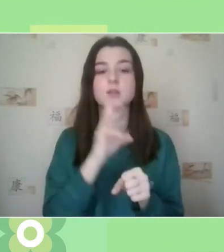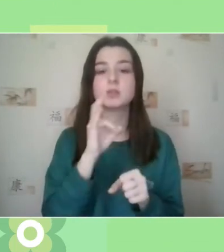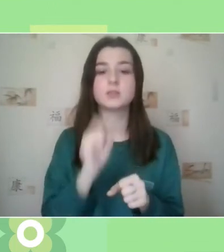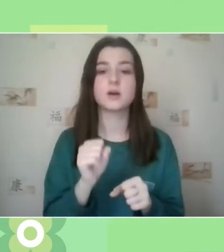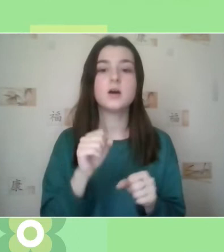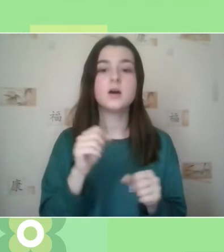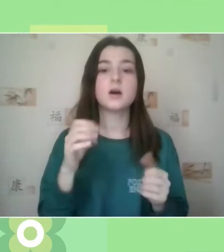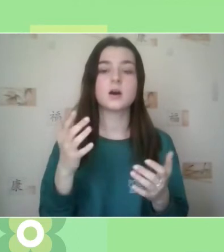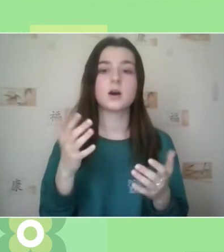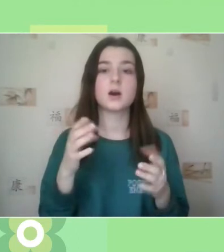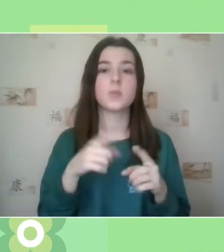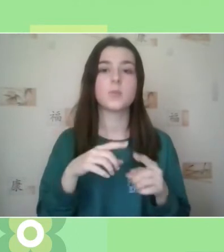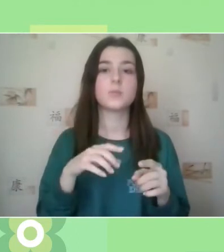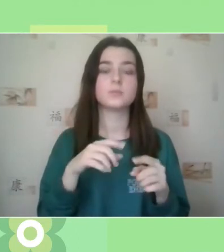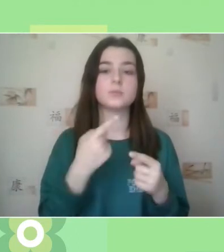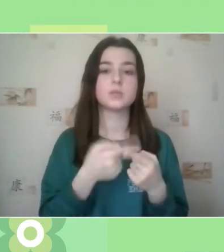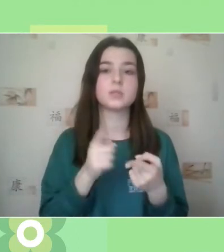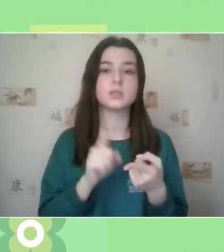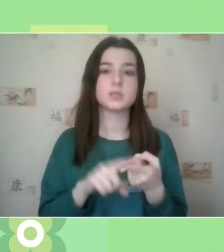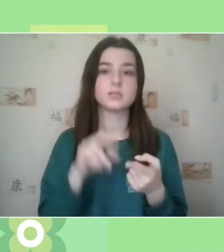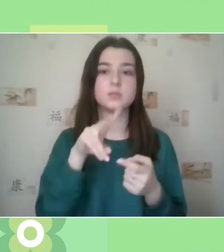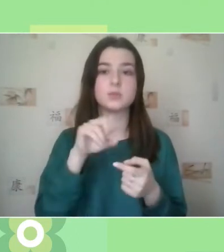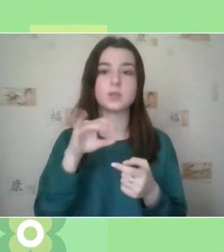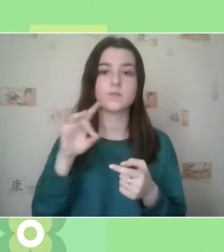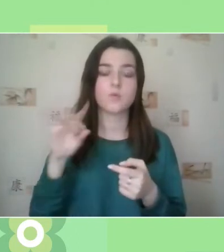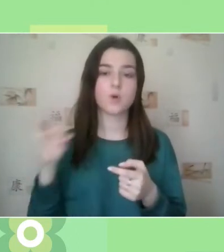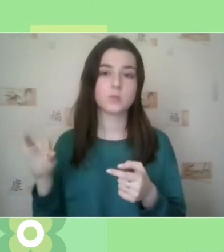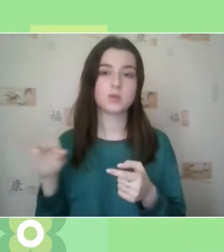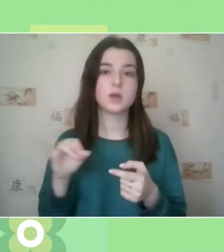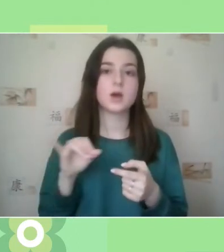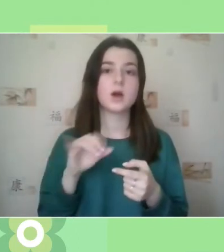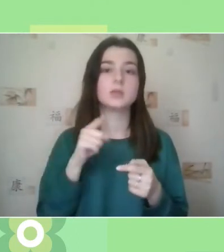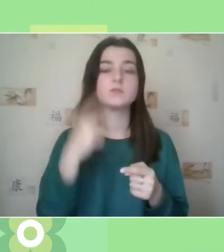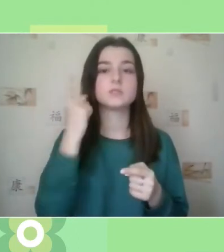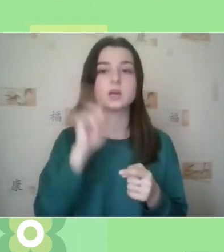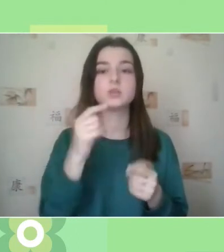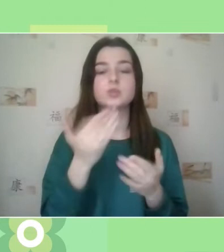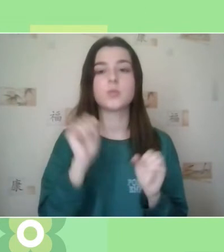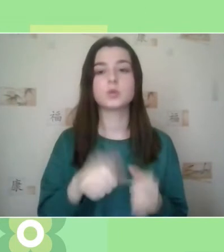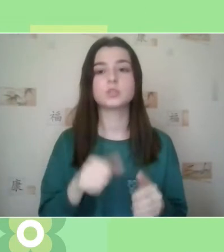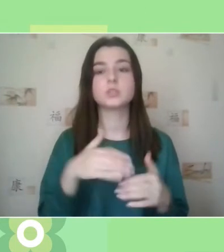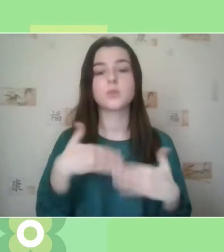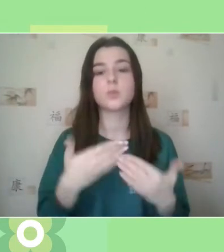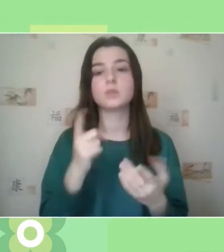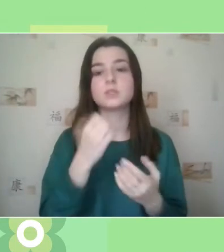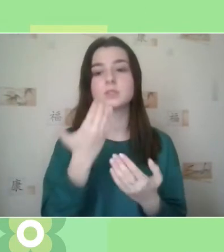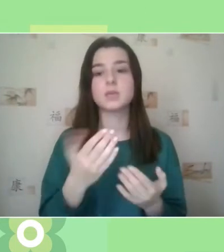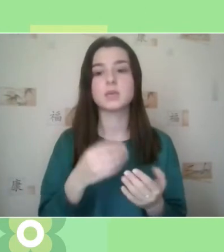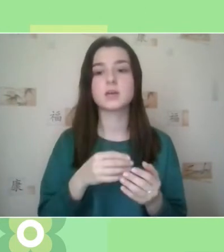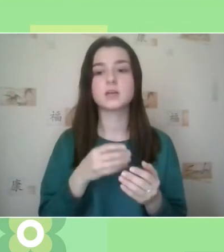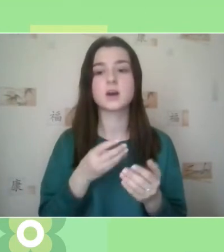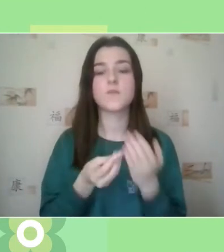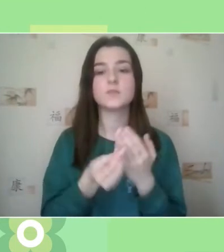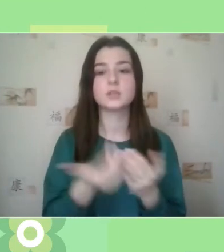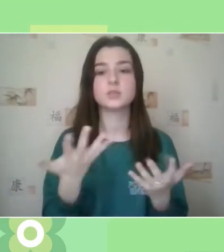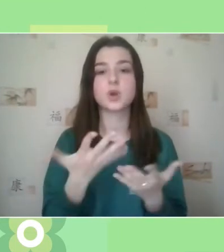збору грошей, коштів, то ви знаєте, що там можна запропонувати людям за їхній внесок якусь